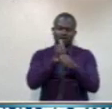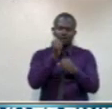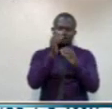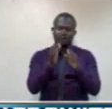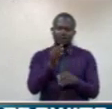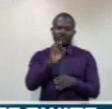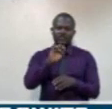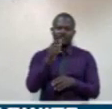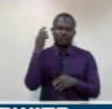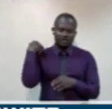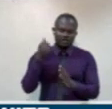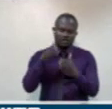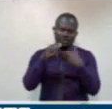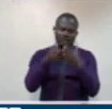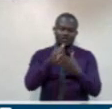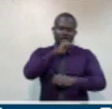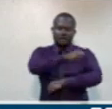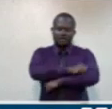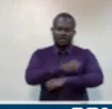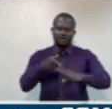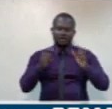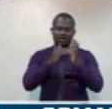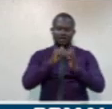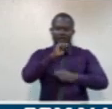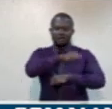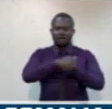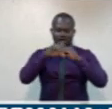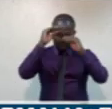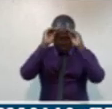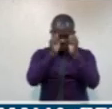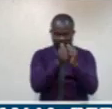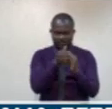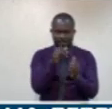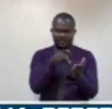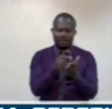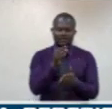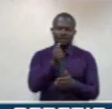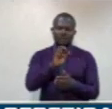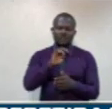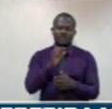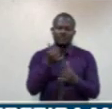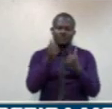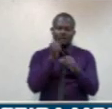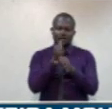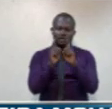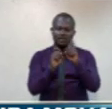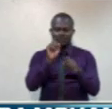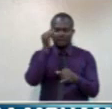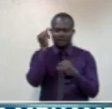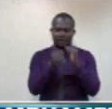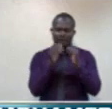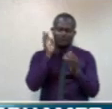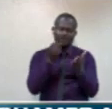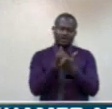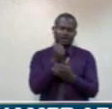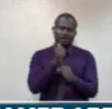n'umukozi wa Farije ushinzwe gukurikirana iri shuri. Gusa abanyeshuri biganye n'aba bishyirwaga na Farije ubu barimo gukora ibizamini bya nyuma